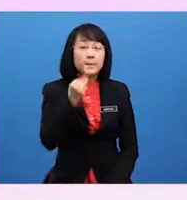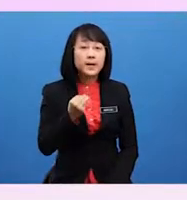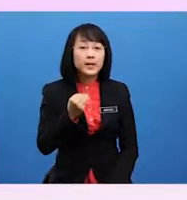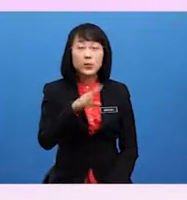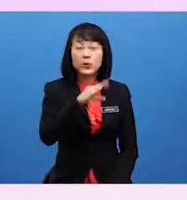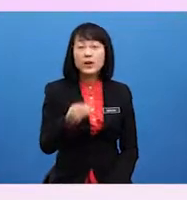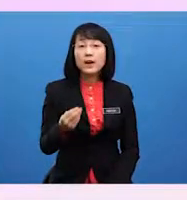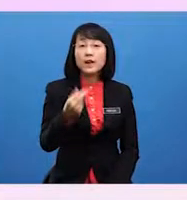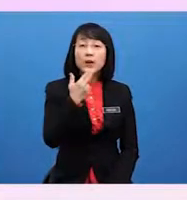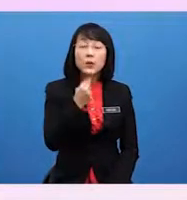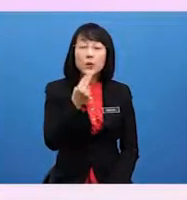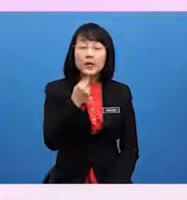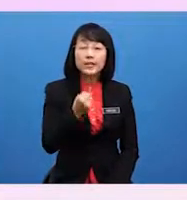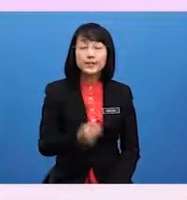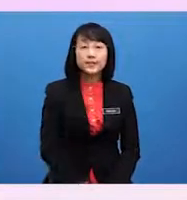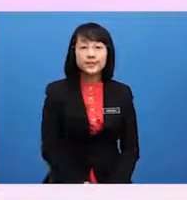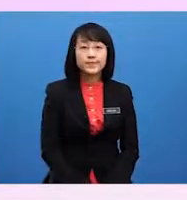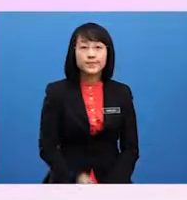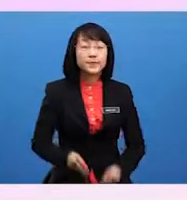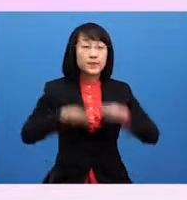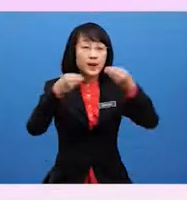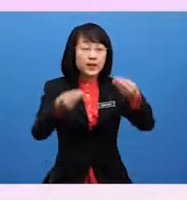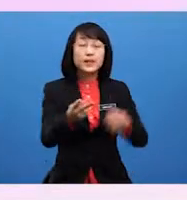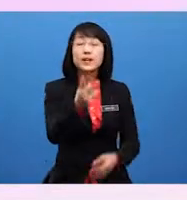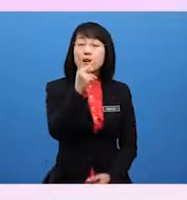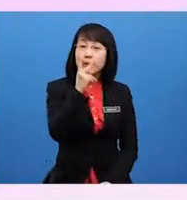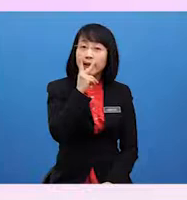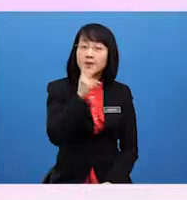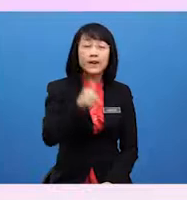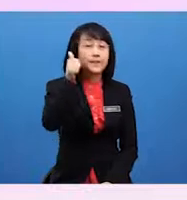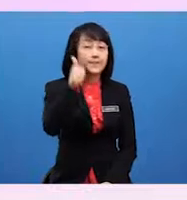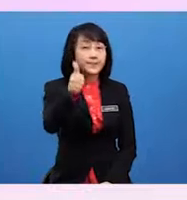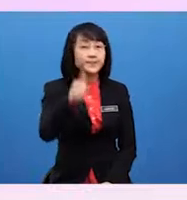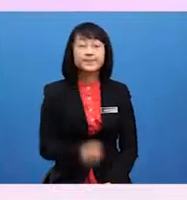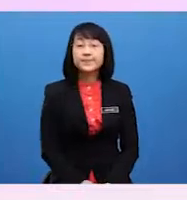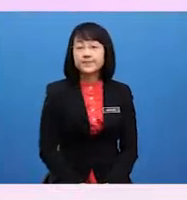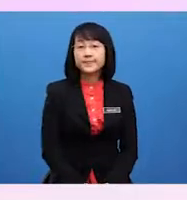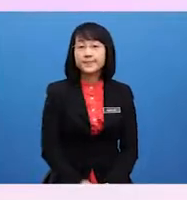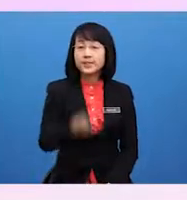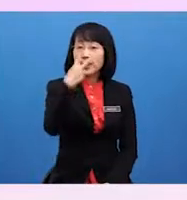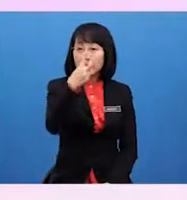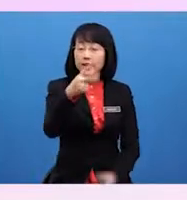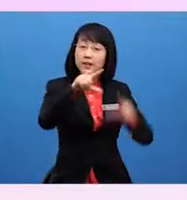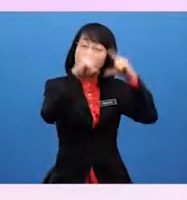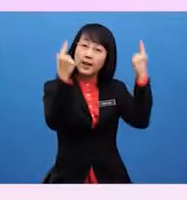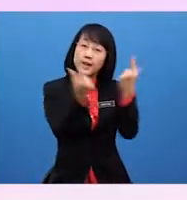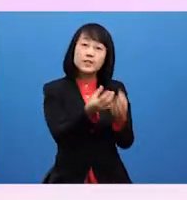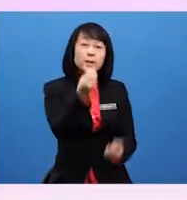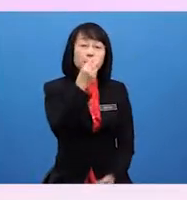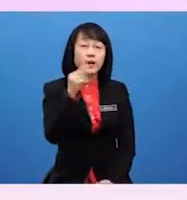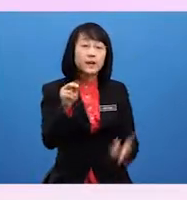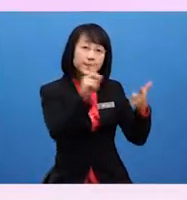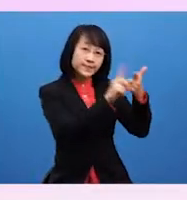juga membekalkan karbohidrat. Bagus. Kita lihat pula kelas makanan yang